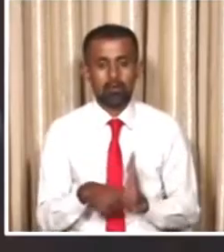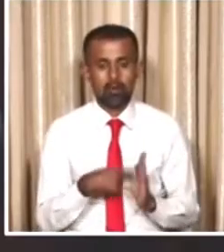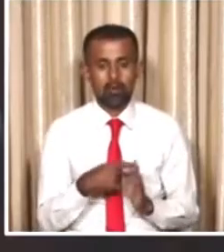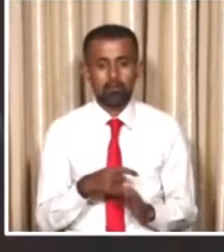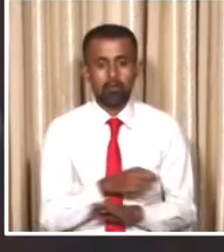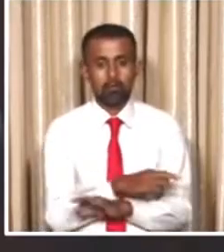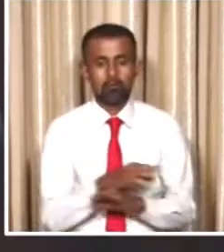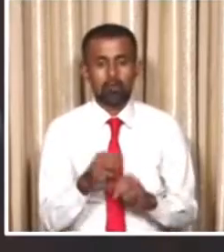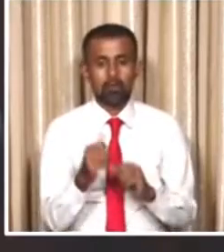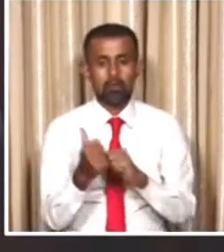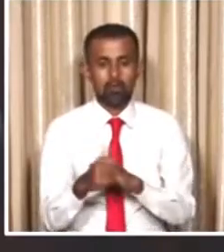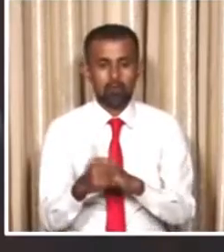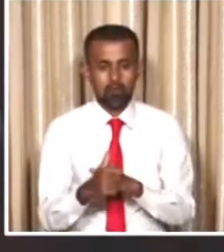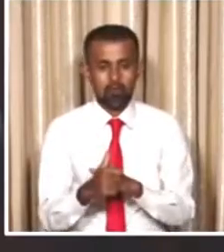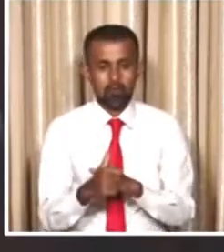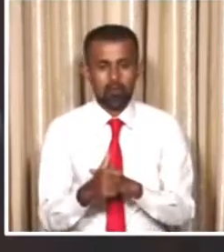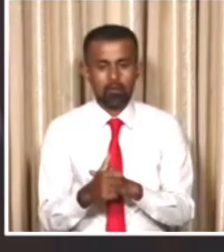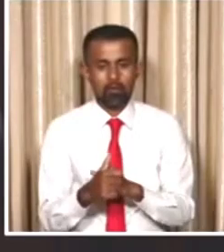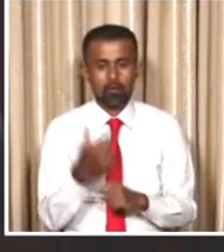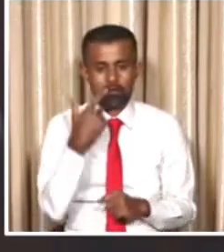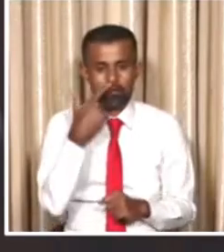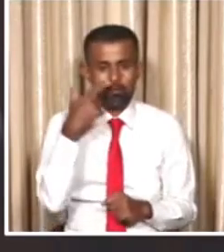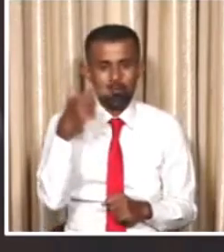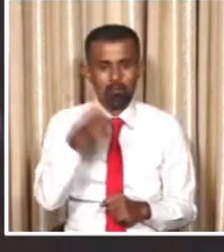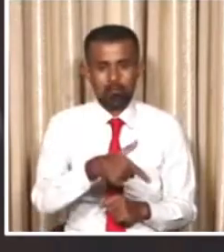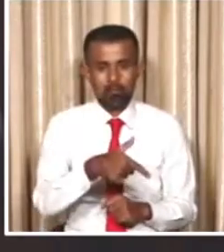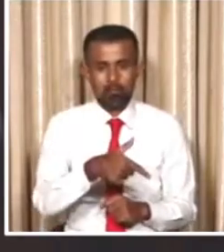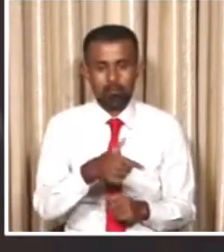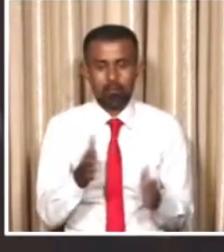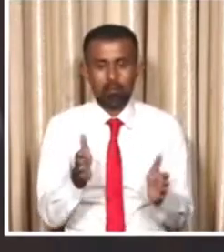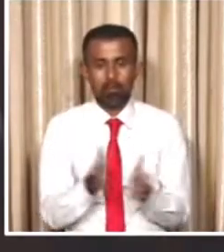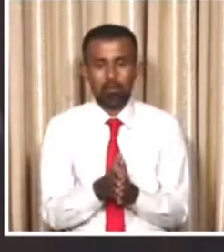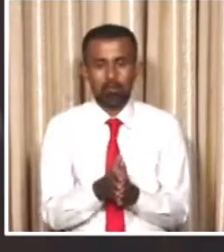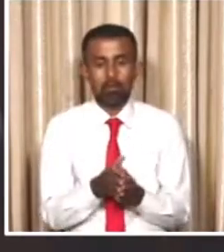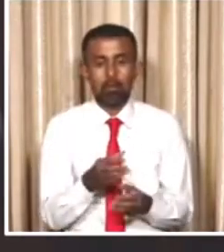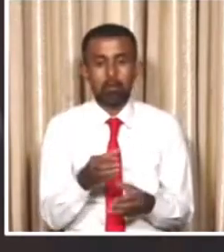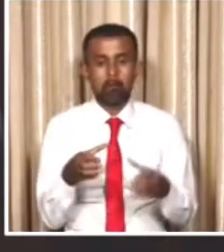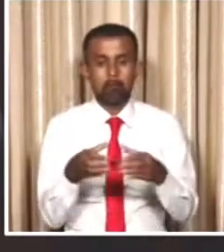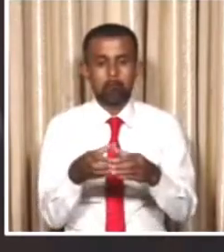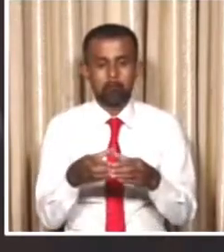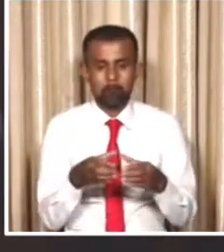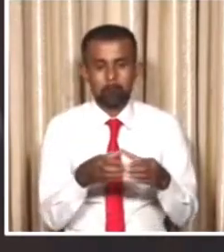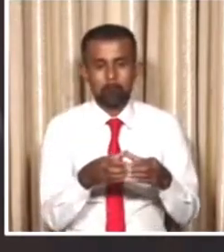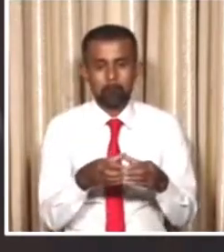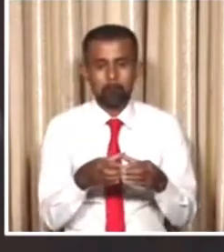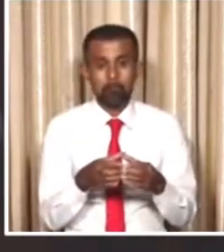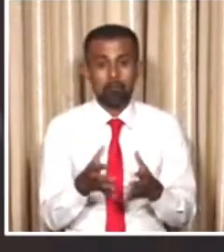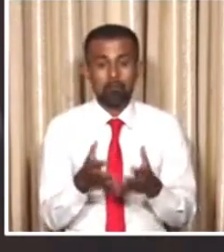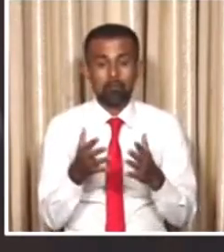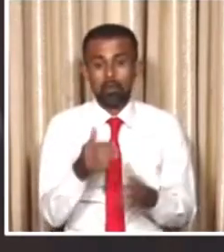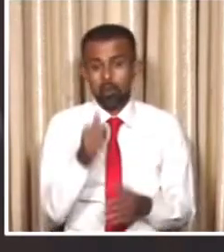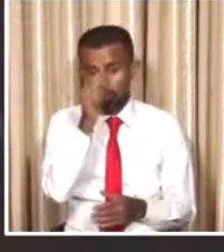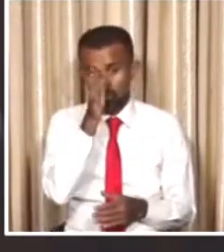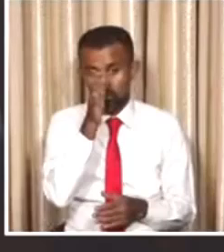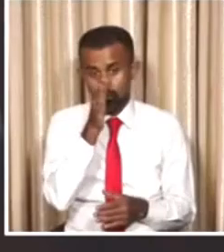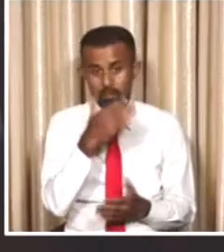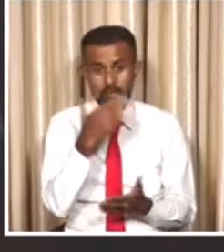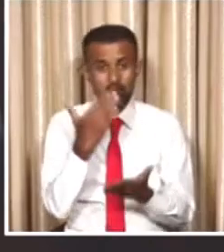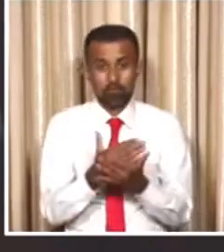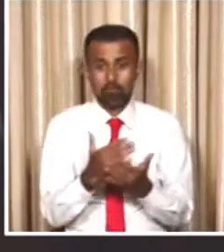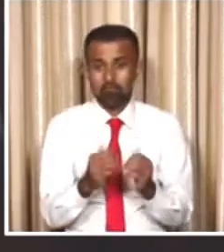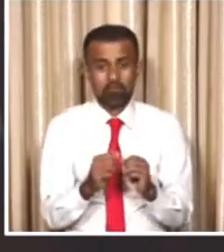යාන්ත්‍රණය සකස් කරපු පරිණතල නීතිගත සංස්ථාව ඇතුළු ඒ ආයතනයන් වල ඉහවහා ගිය දූෂණයන් නවත්තන්නේ